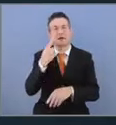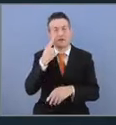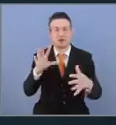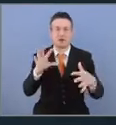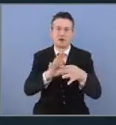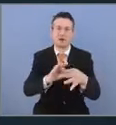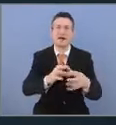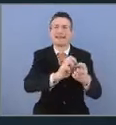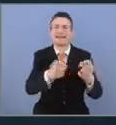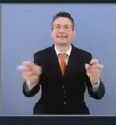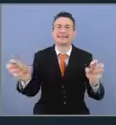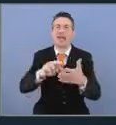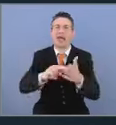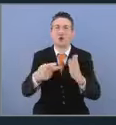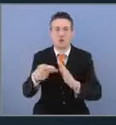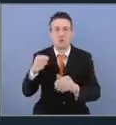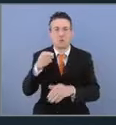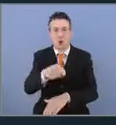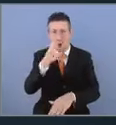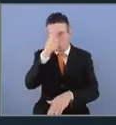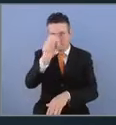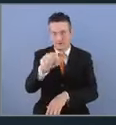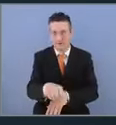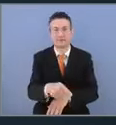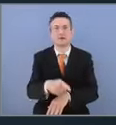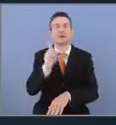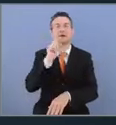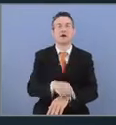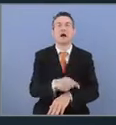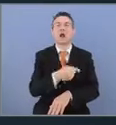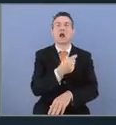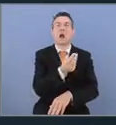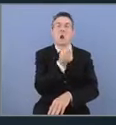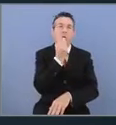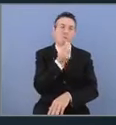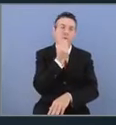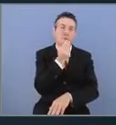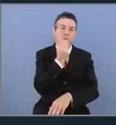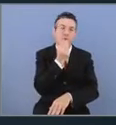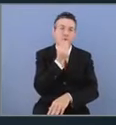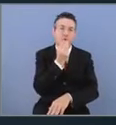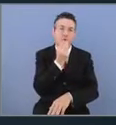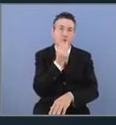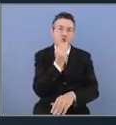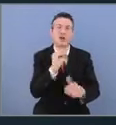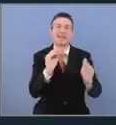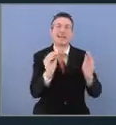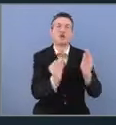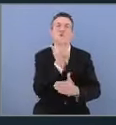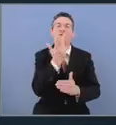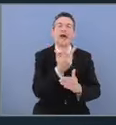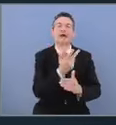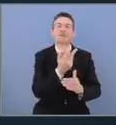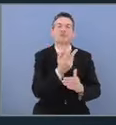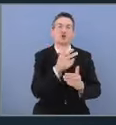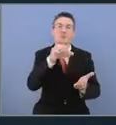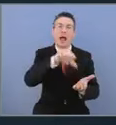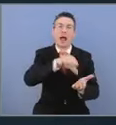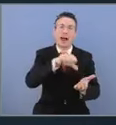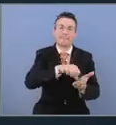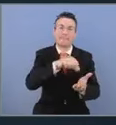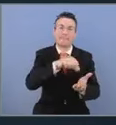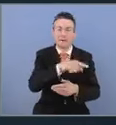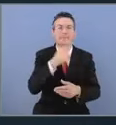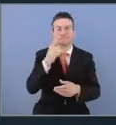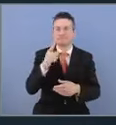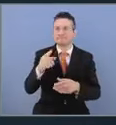prosecuzione di programmi come Food Innovation Hub, che guardano al mondo delle startup, ma anche diciamo alla necessità di